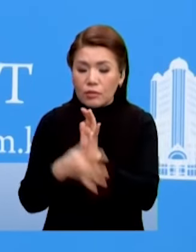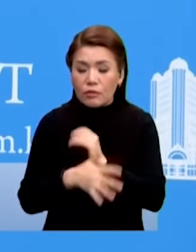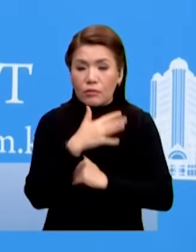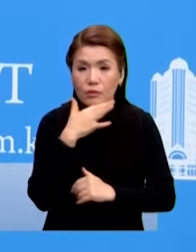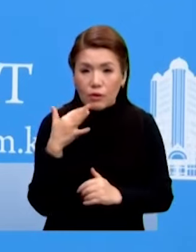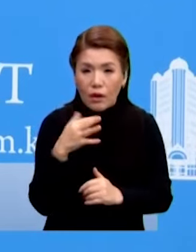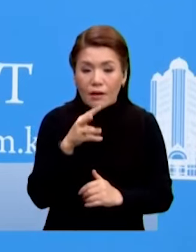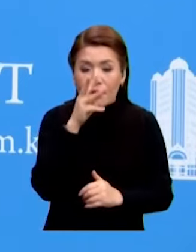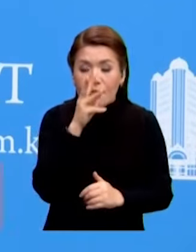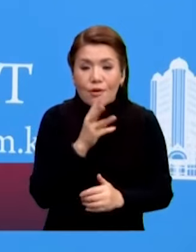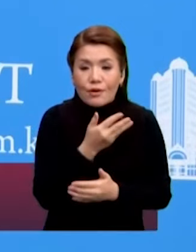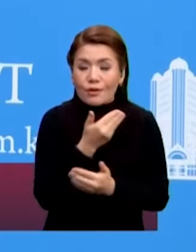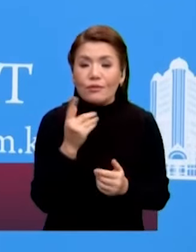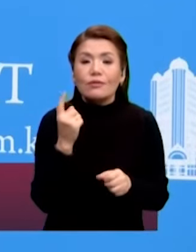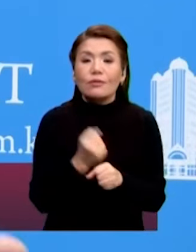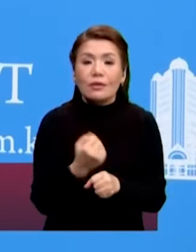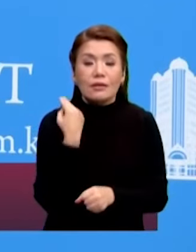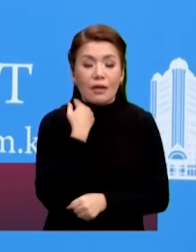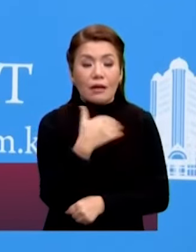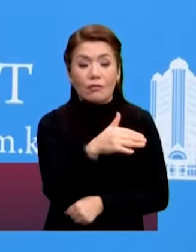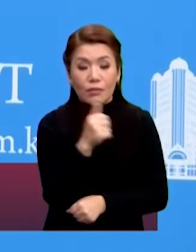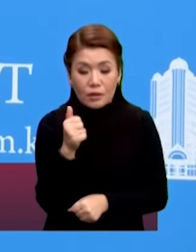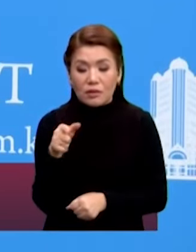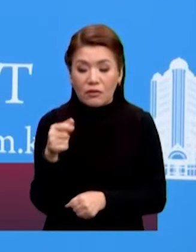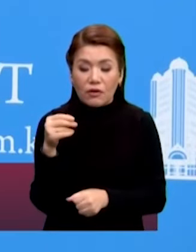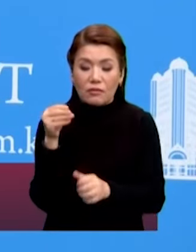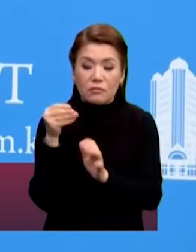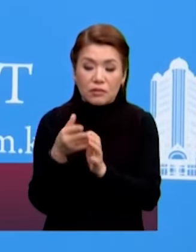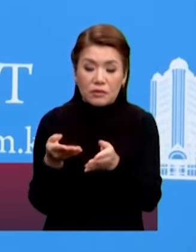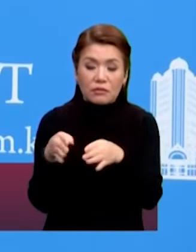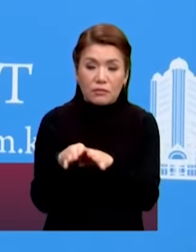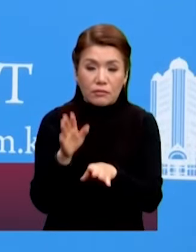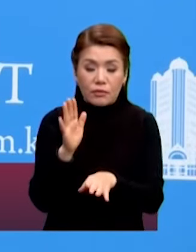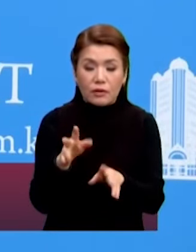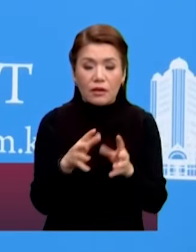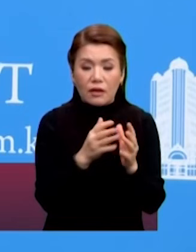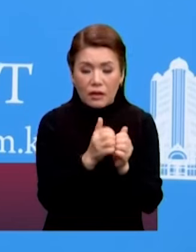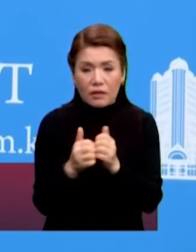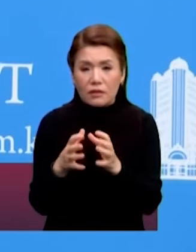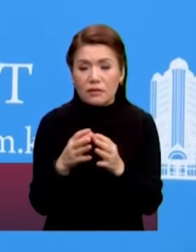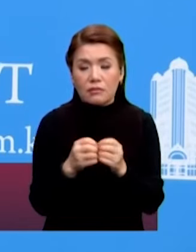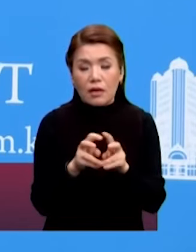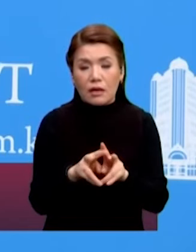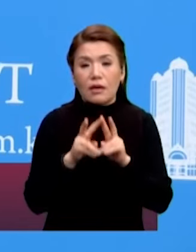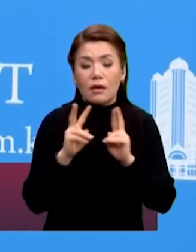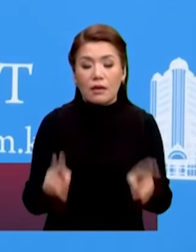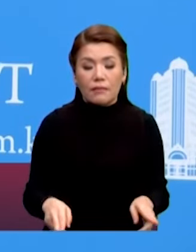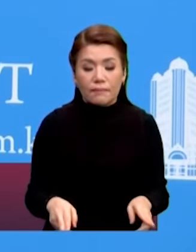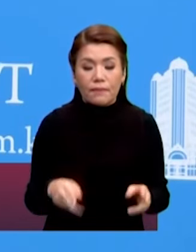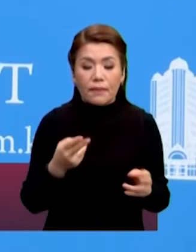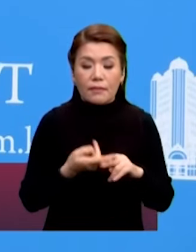болмаса оны қалай жабады? Қарыз алады, солай ғой енді, ол үйдегі жағдай сияқты ғой енді, әр отбасында болатын жағдайлар. Бірақ сол жерде енді